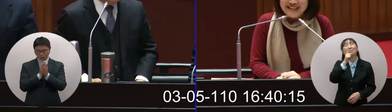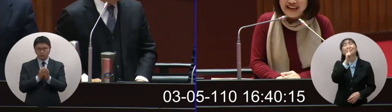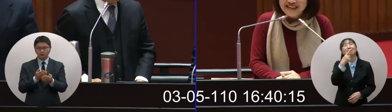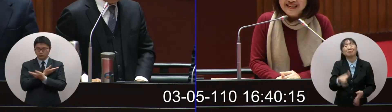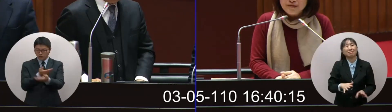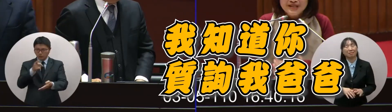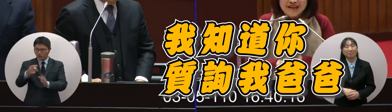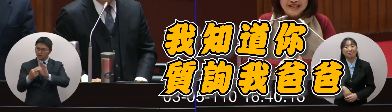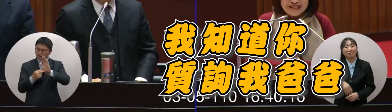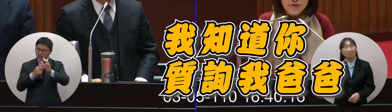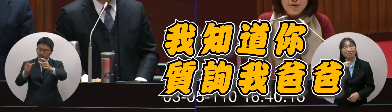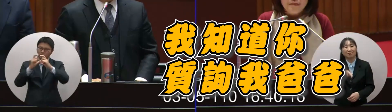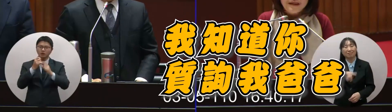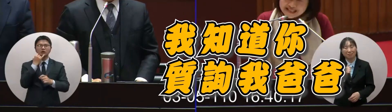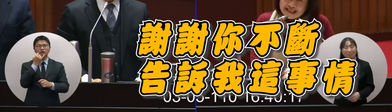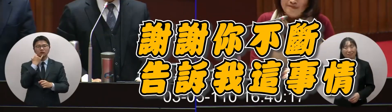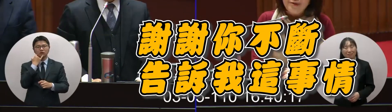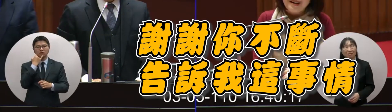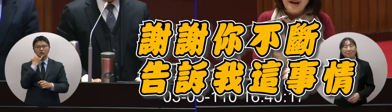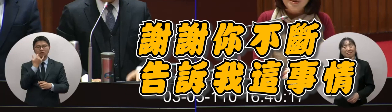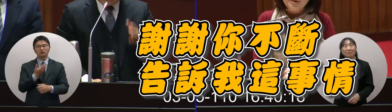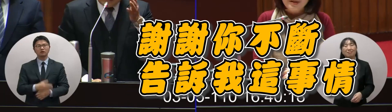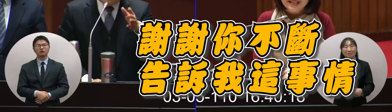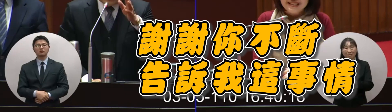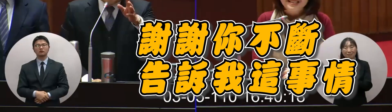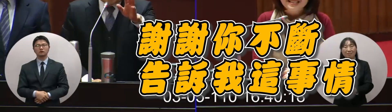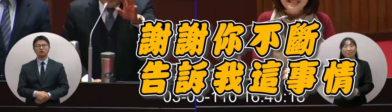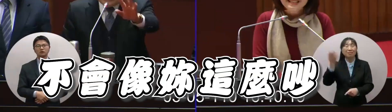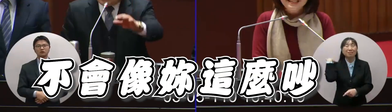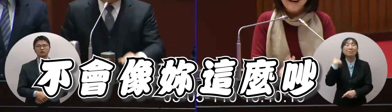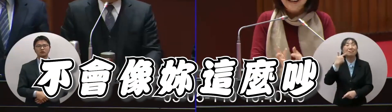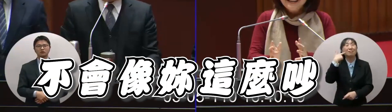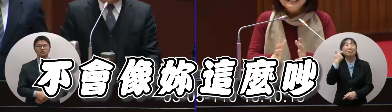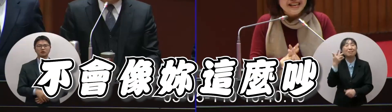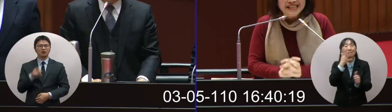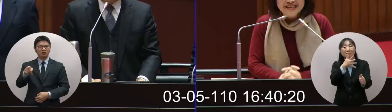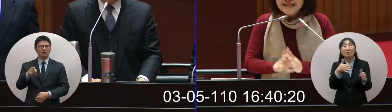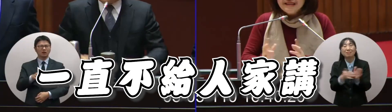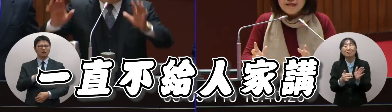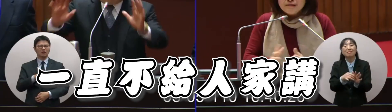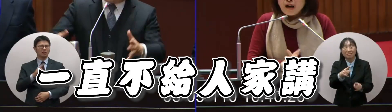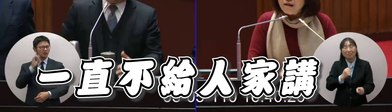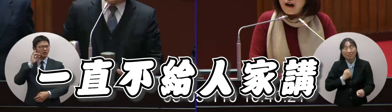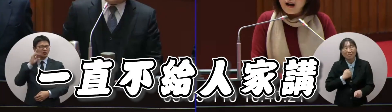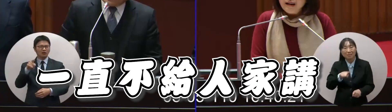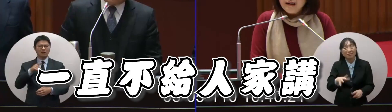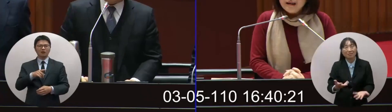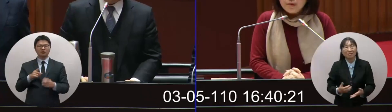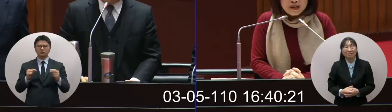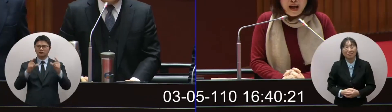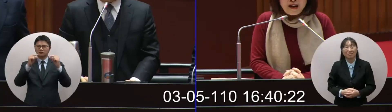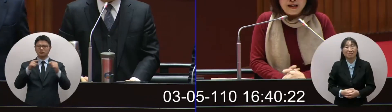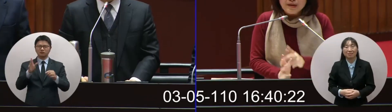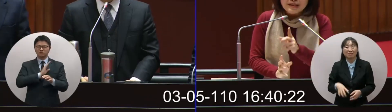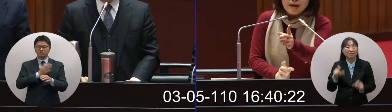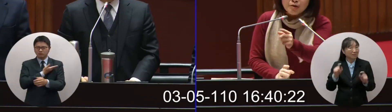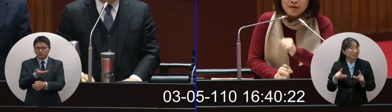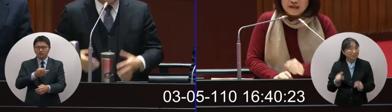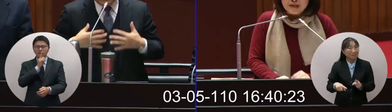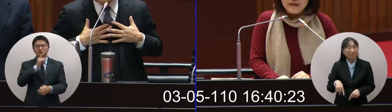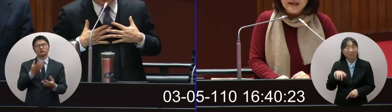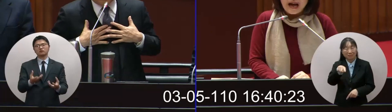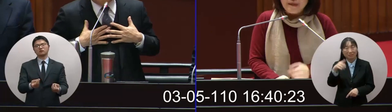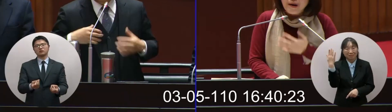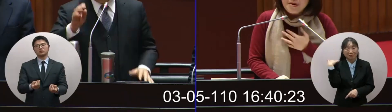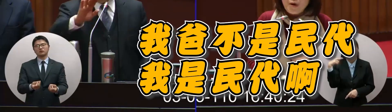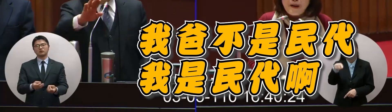说了呢。我知道你持续，我爸爸谢谢你不断告诉我这个事情。 啊、不会像你这么吵， 但是 一直不跟人家讲， 不一样啊。因为当初你